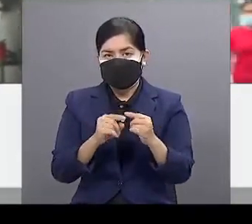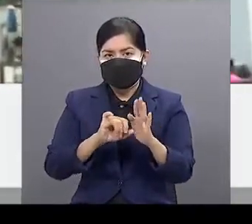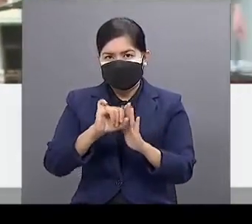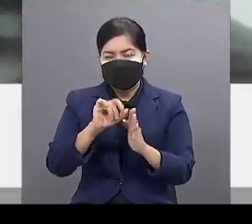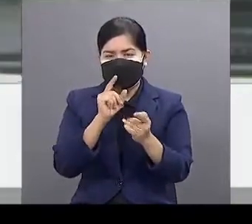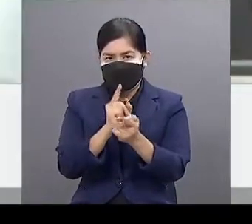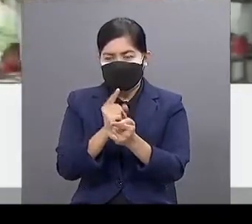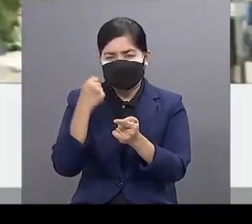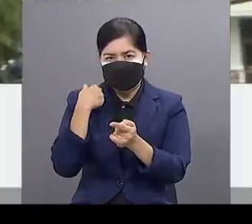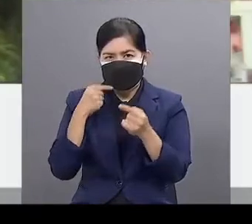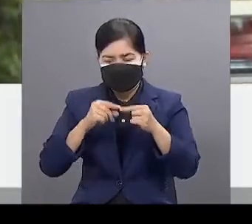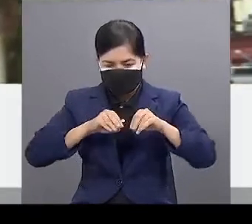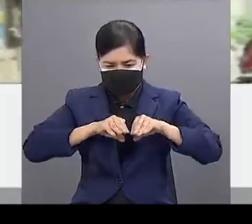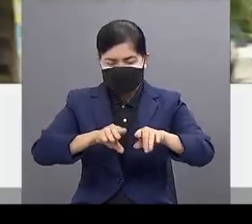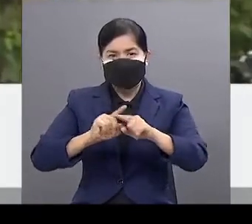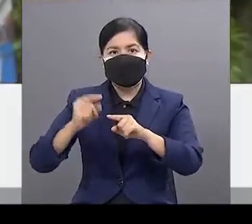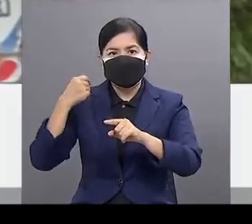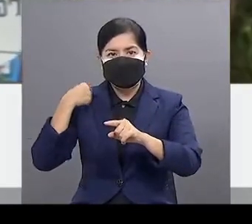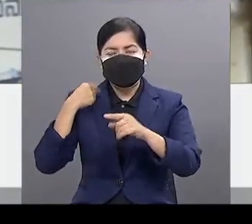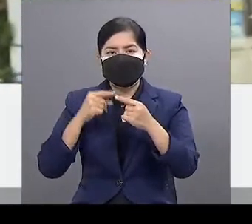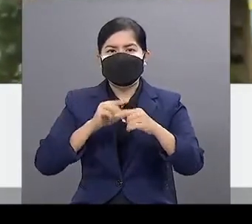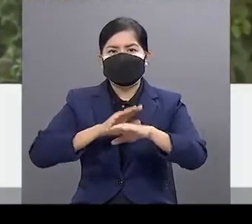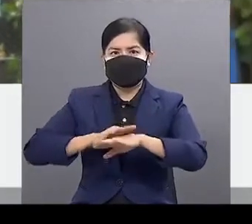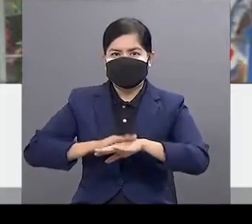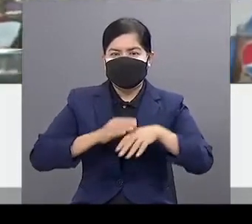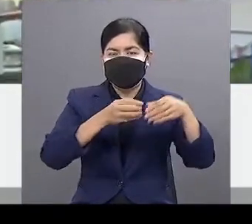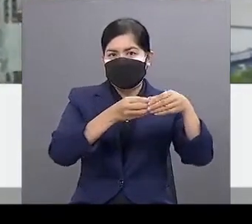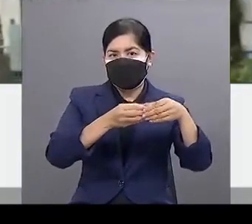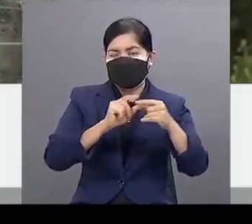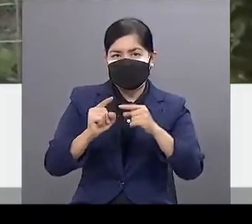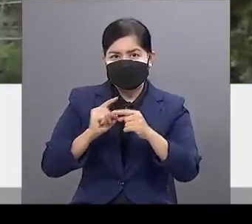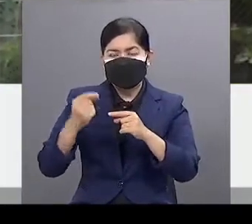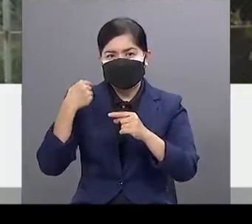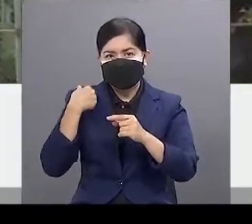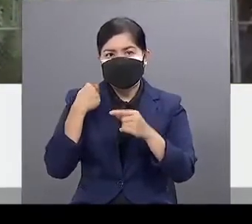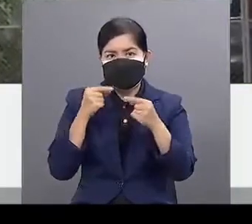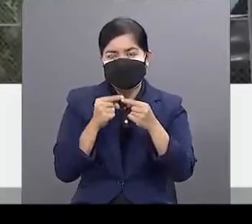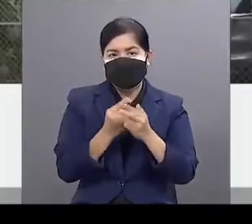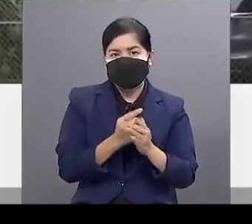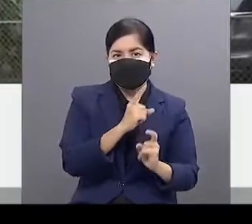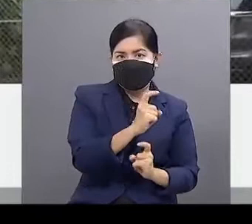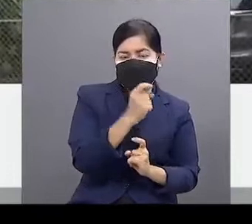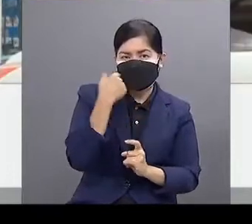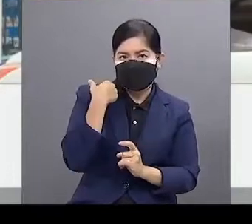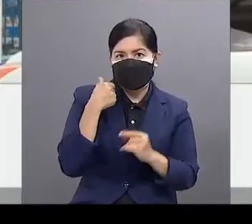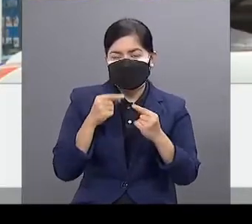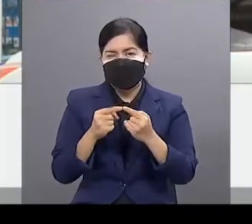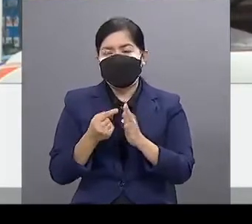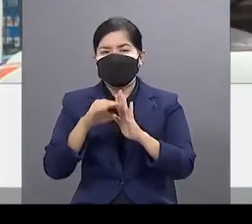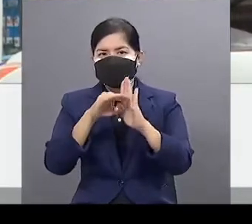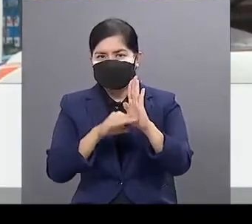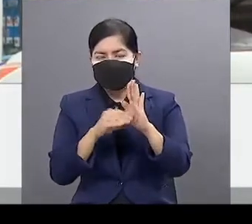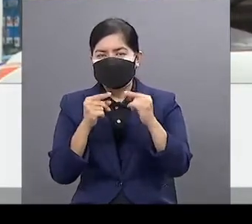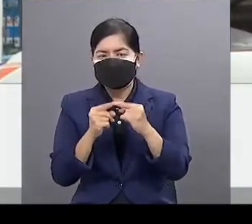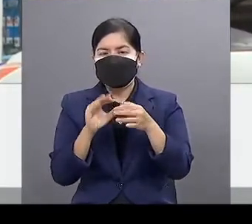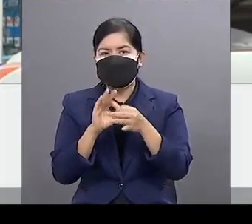ก้อนอย่างต่อเนื่องจึงเน้นย้ำให้กลุ่มเสี่ยงที่เป็นผู้สัมผัสเสียงสูงและเสียงต่ำปฏิบัติตัวในการกัดตัวที่บ้านอย่างเคร่งครัดเนื่องจาก